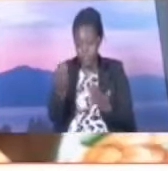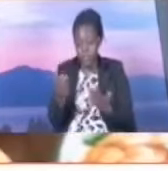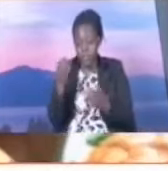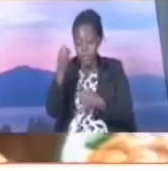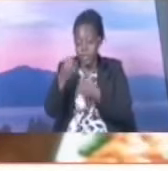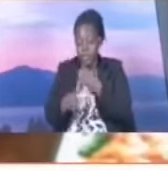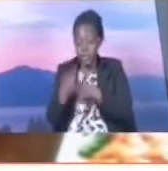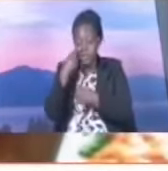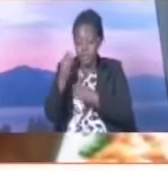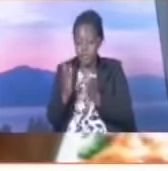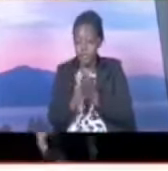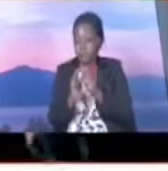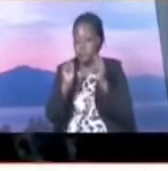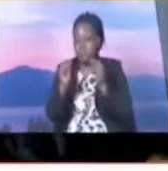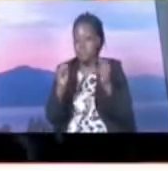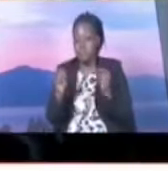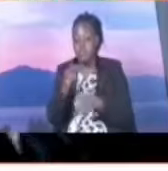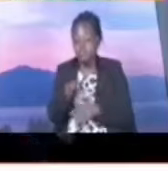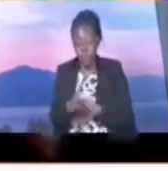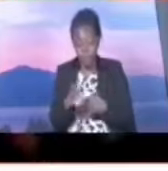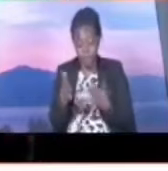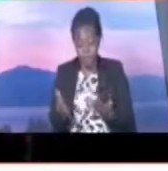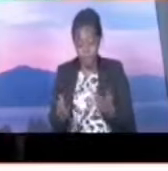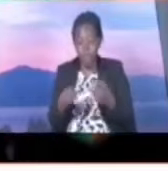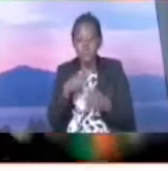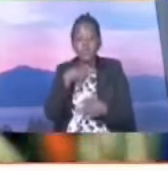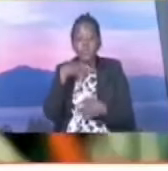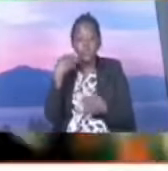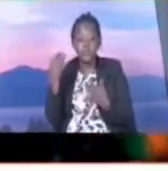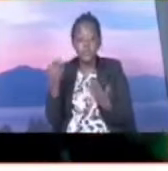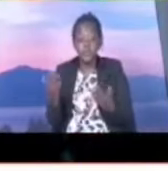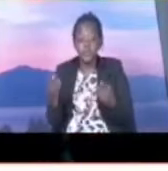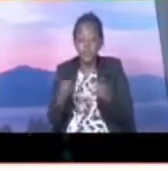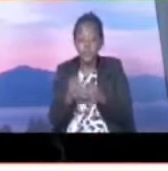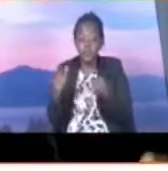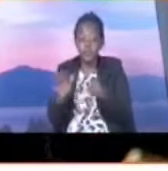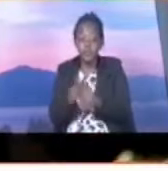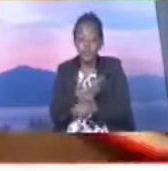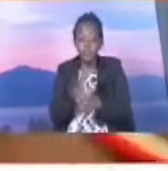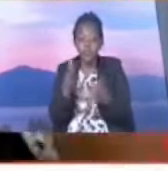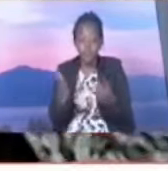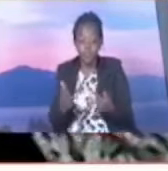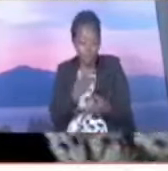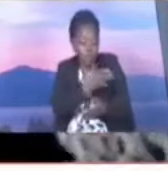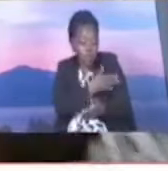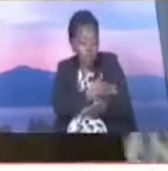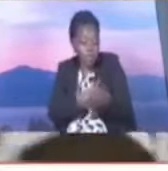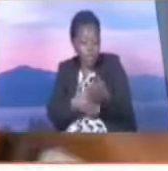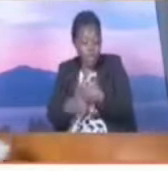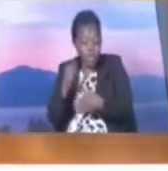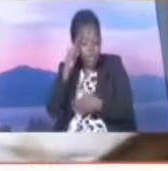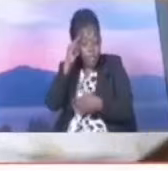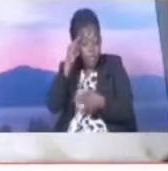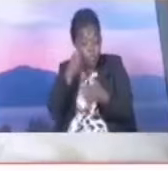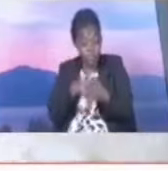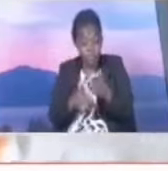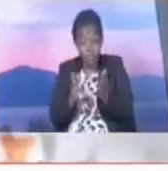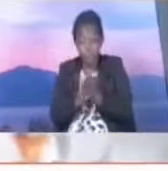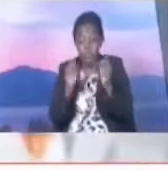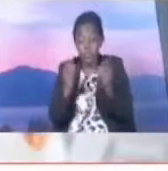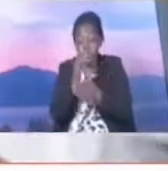okulabako mbasamize bano baamusanze ngatategereka nga yeena ajjudde emisale nembalaba nti balowooza nti abasamize bino bali